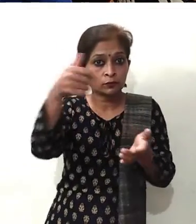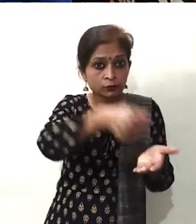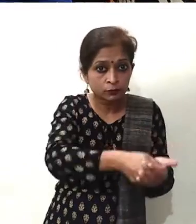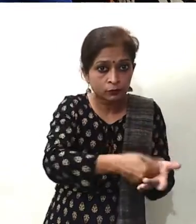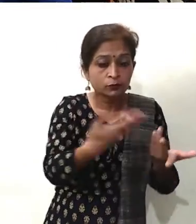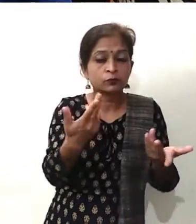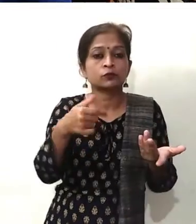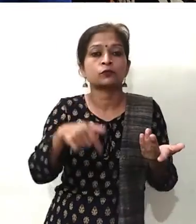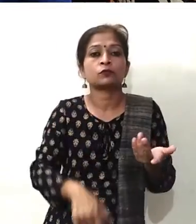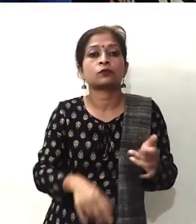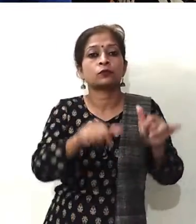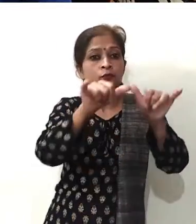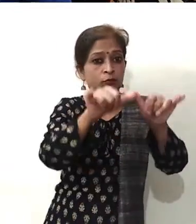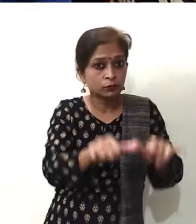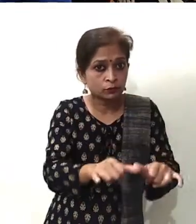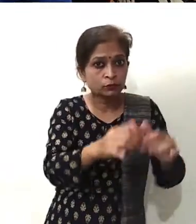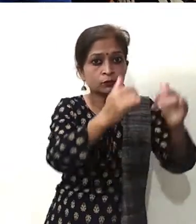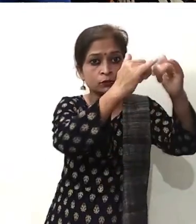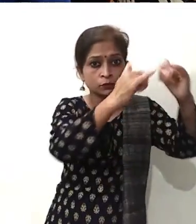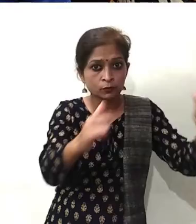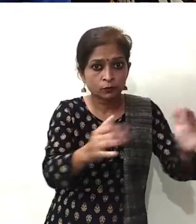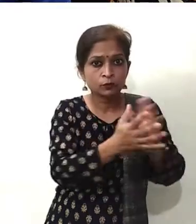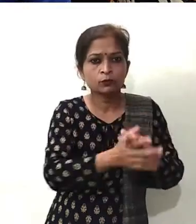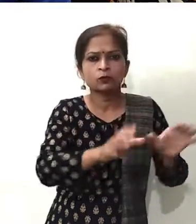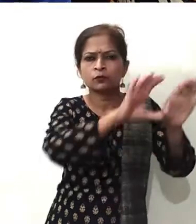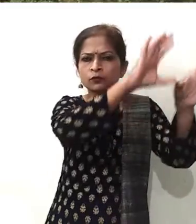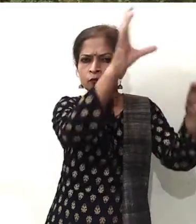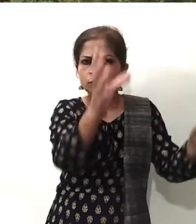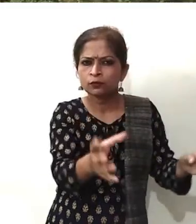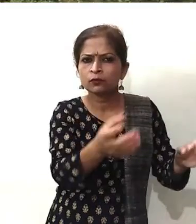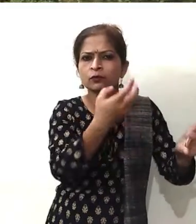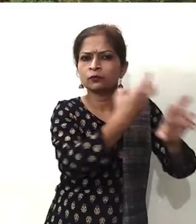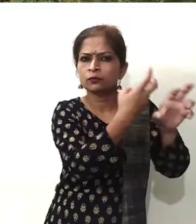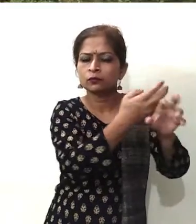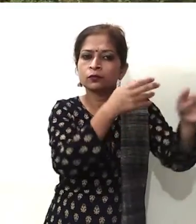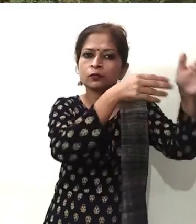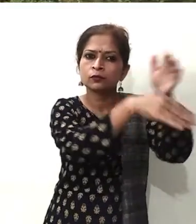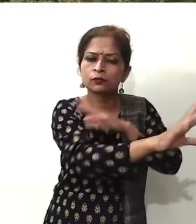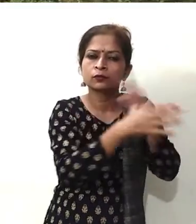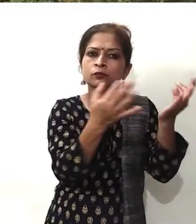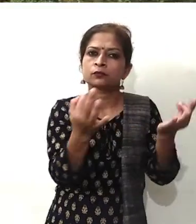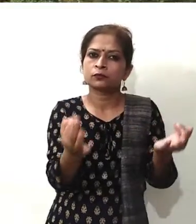डेरा जमाया और एक गुफा के अंदर रह के तपस्या करनी शुरू की।